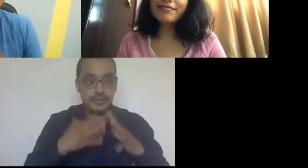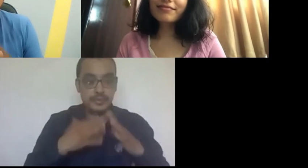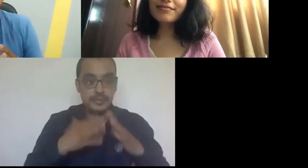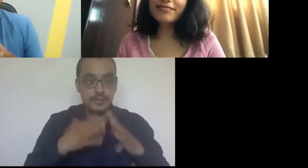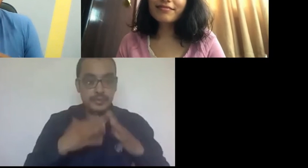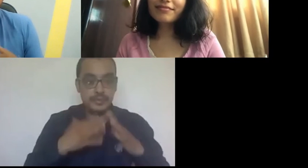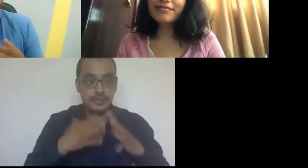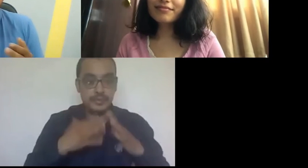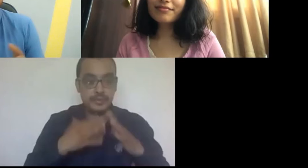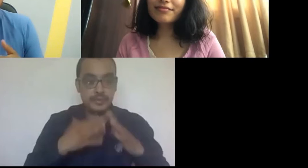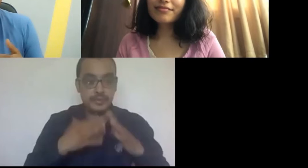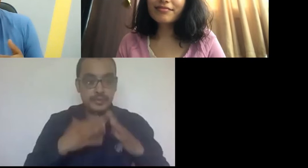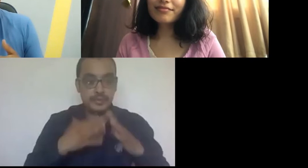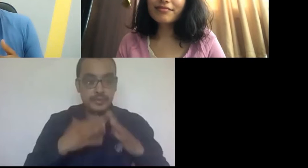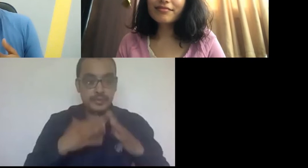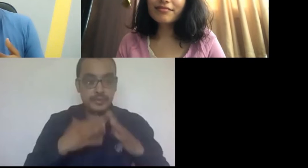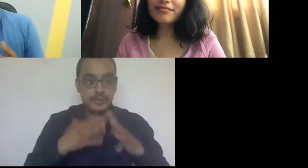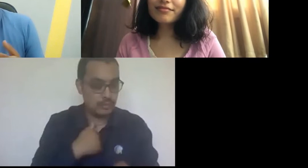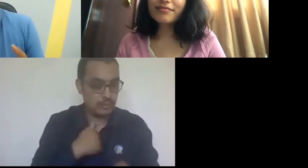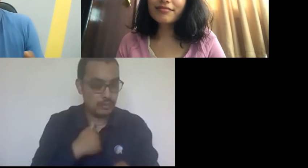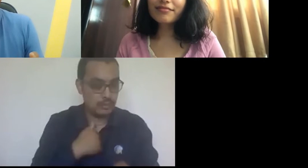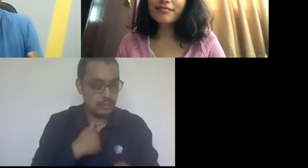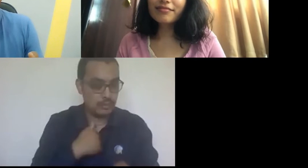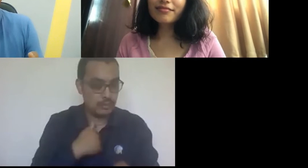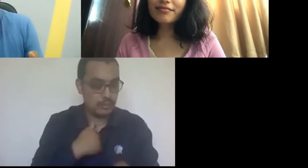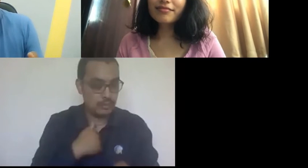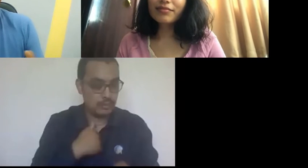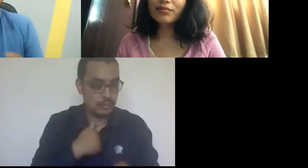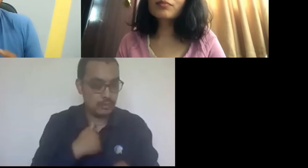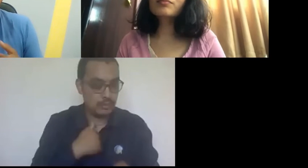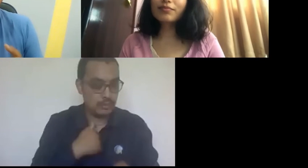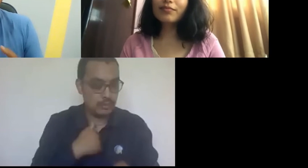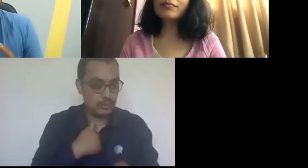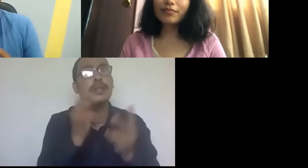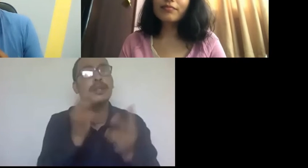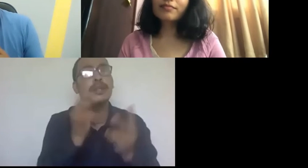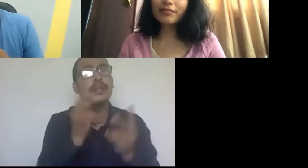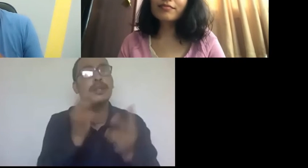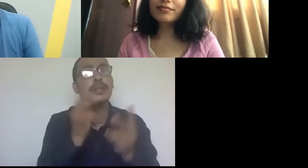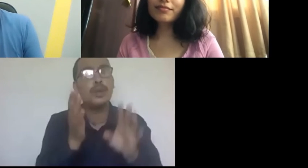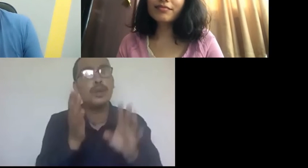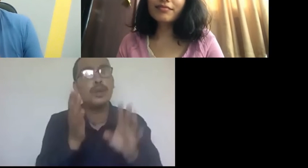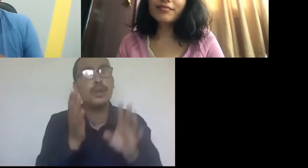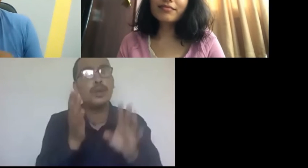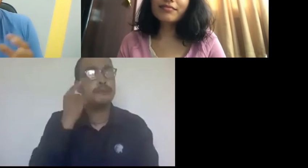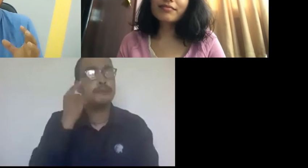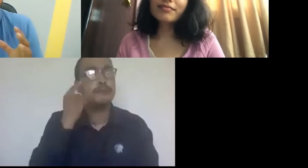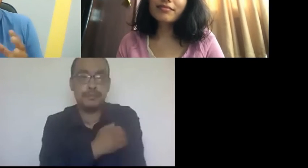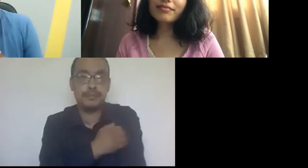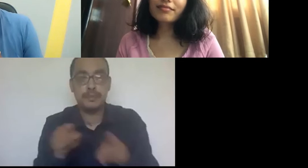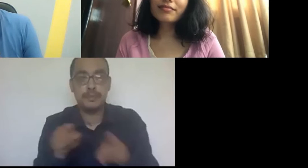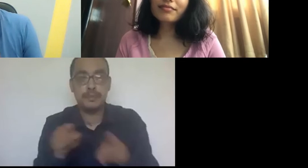त भन्दाखेरि चाहिँ त्यो सोसियल मिडियामा चाहिँ लास्ट इयर यस्तो भएको थियो है भनेर चाहिँ एउटा रिमाइन्ड गराएर गर्ने होइन त्यसले गर्दाखेरि